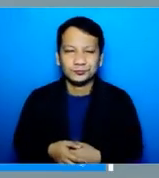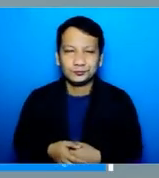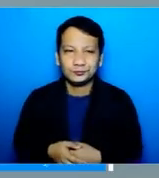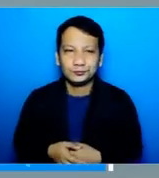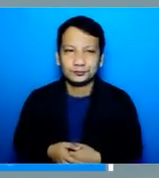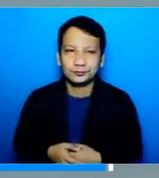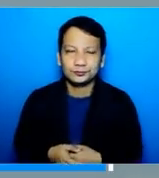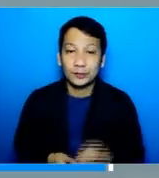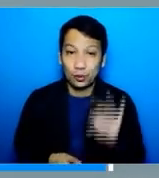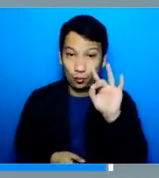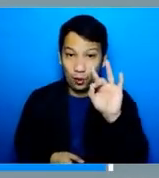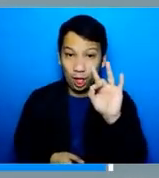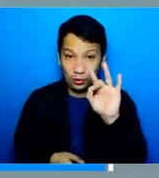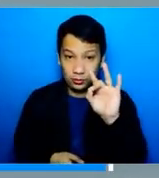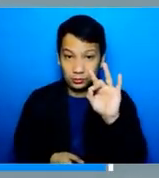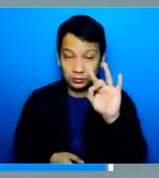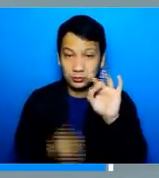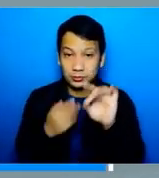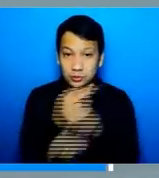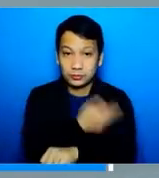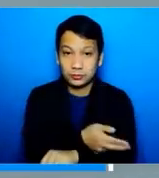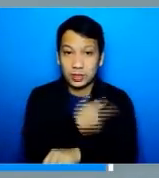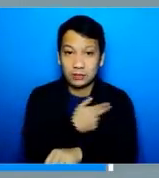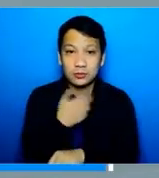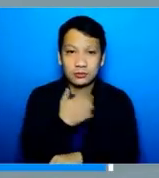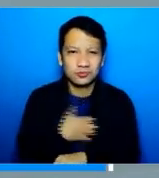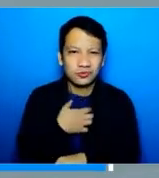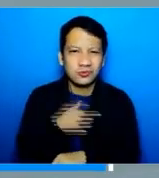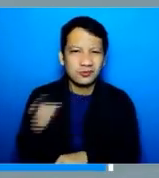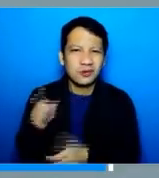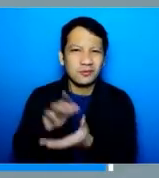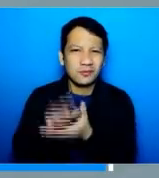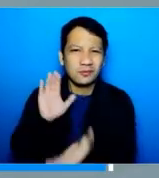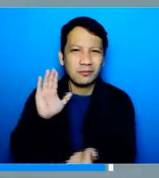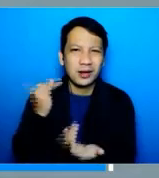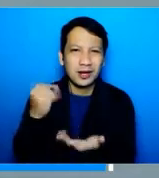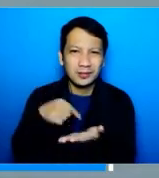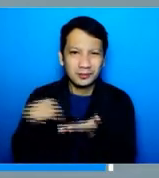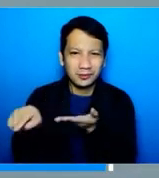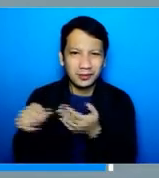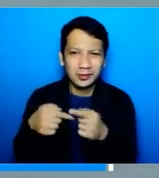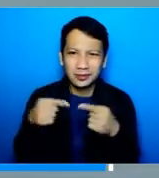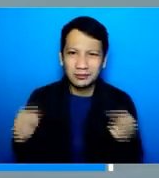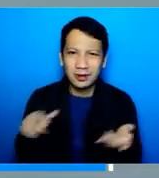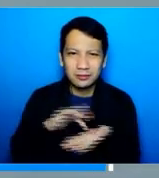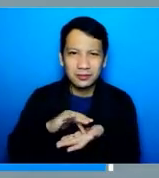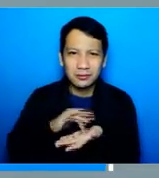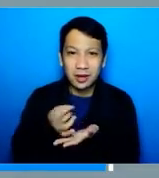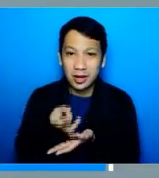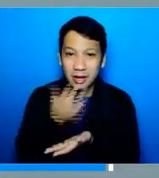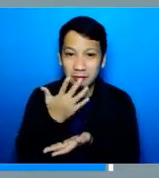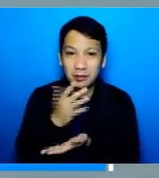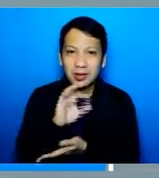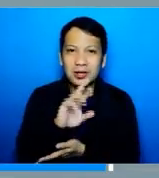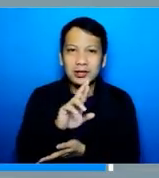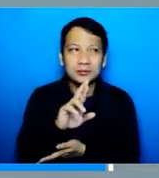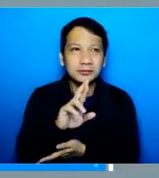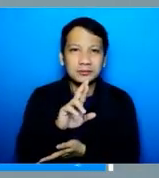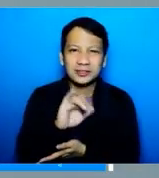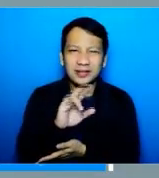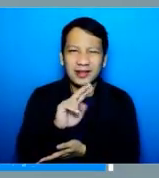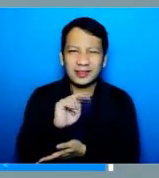8 ospital ang nire-reklamo dahil umano sa kanilang sobrang mahal na presyo ng antiviral drug na Remdesivir. Not twice